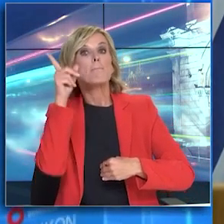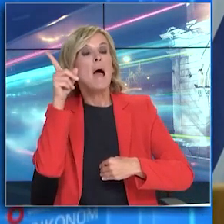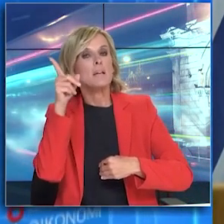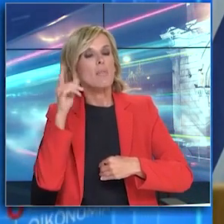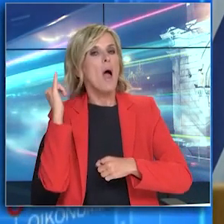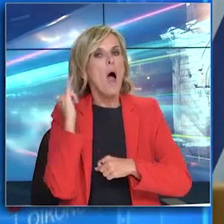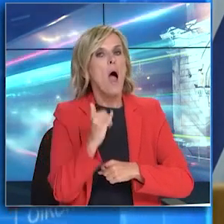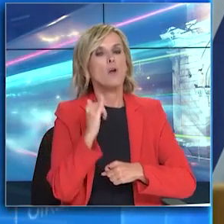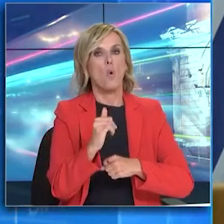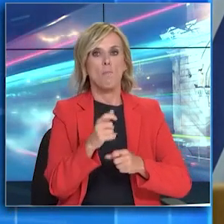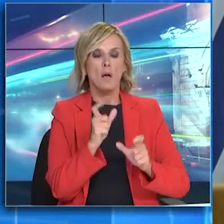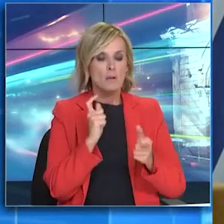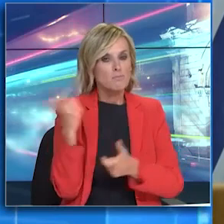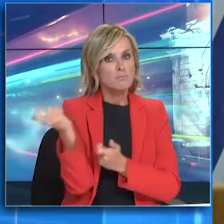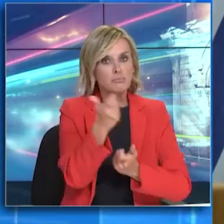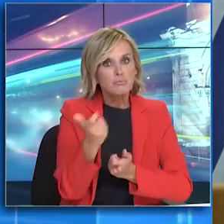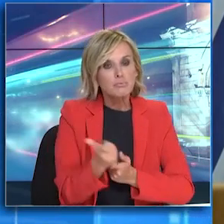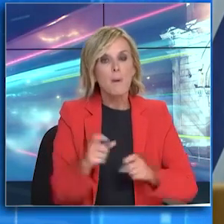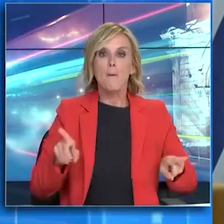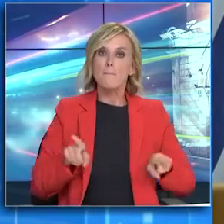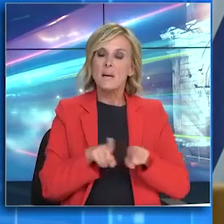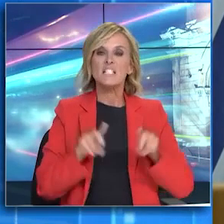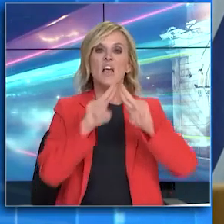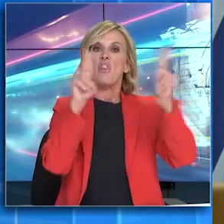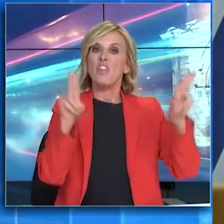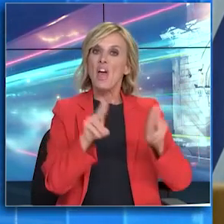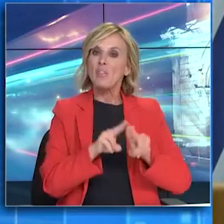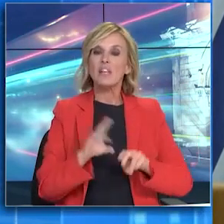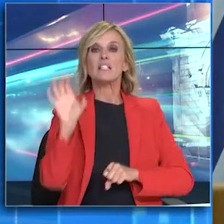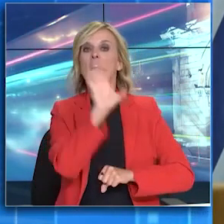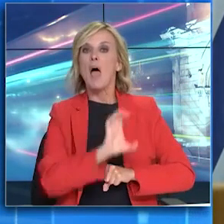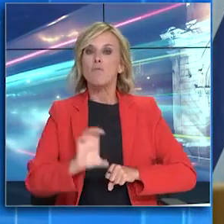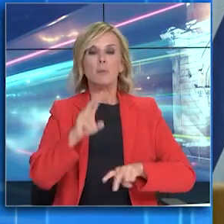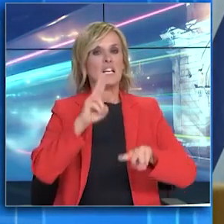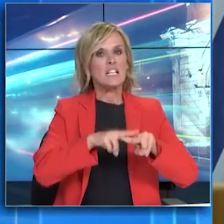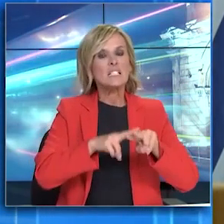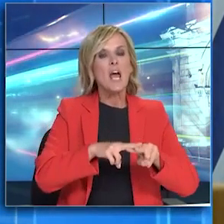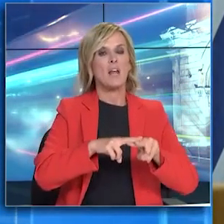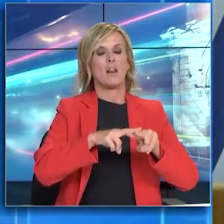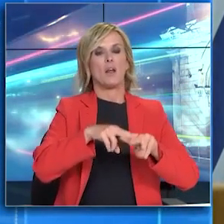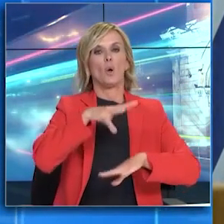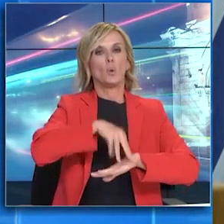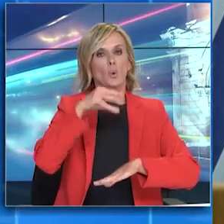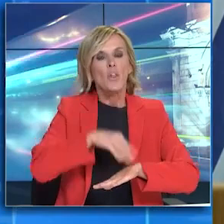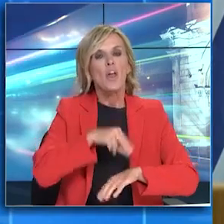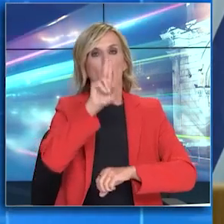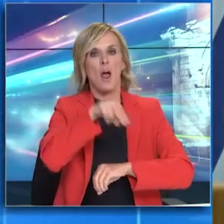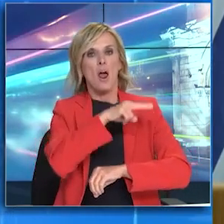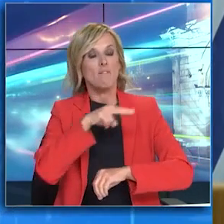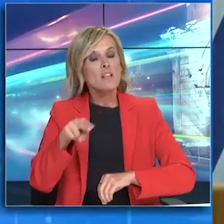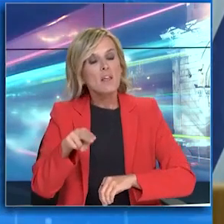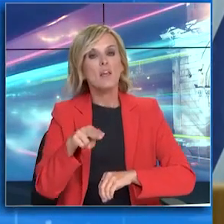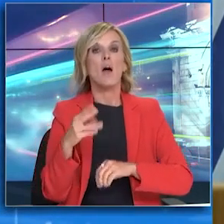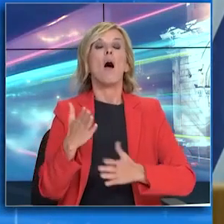αυτή συνδράμει μεγάλη διεθνής δύναμη πυροσβεστών και μέσων που έχουν ενταχθεί στις επιχειρήσεις τους, τις οποίους και